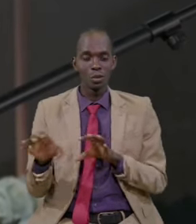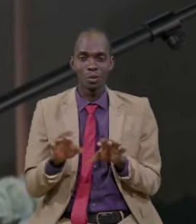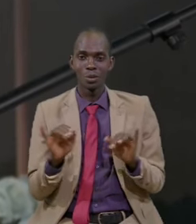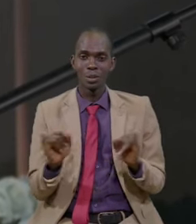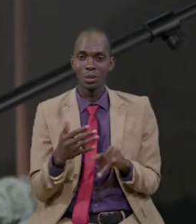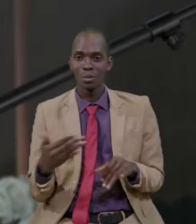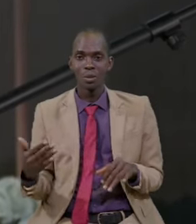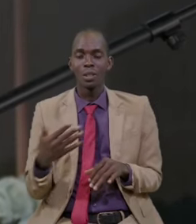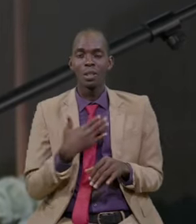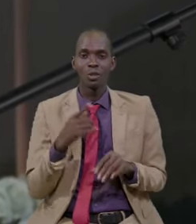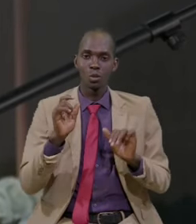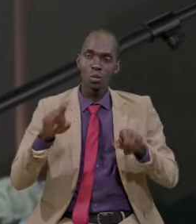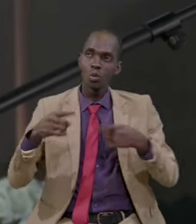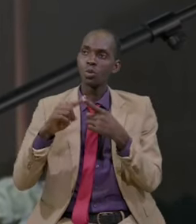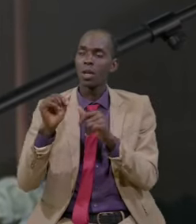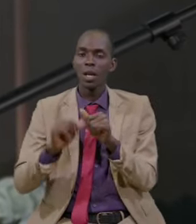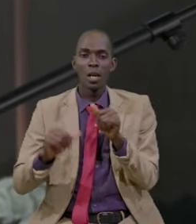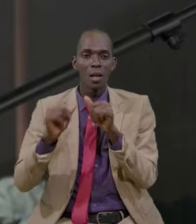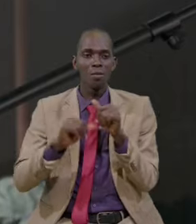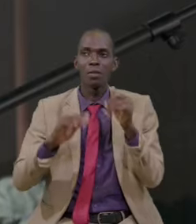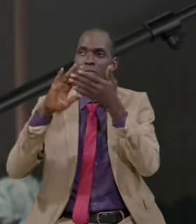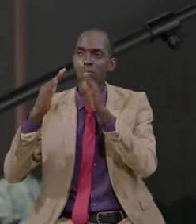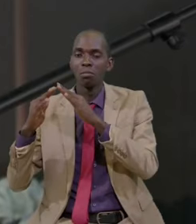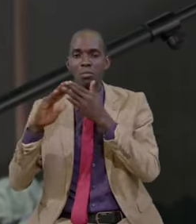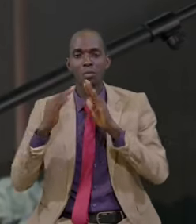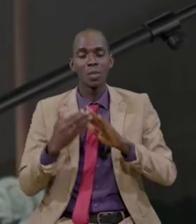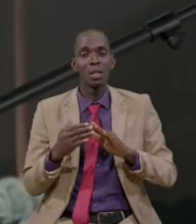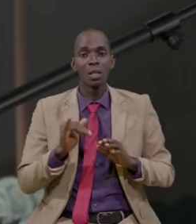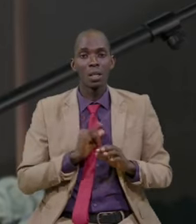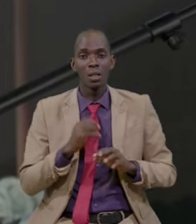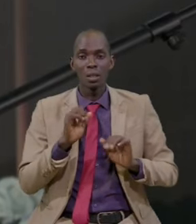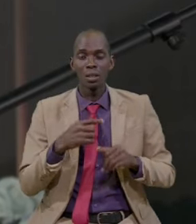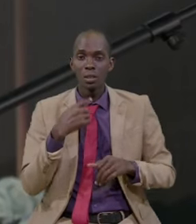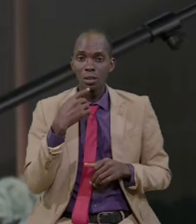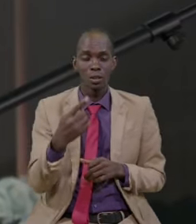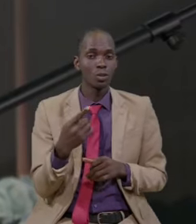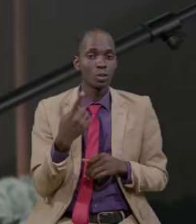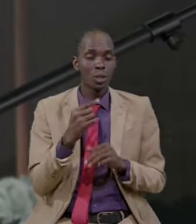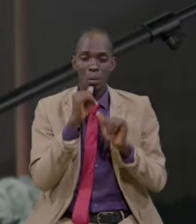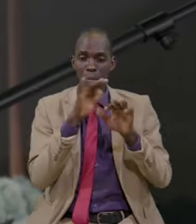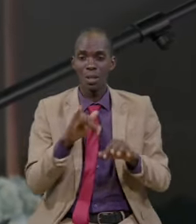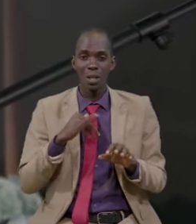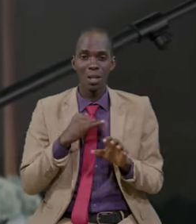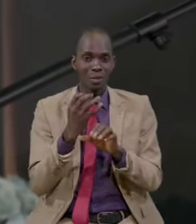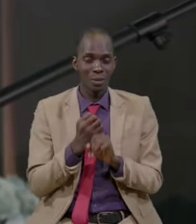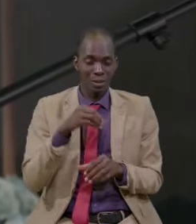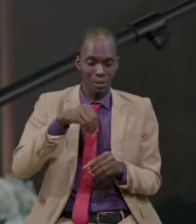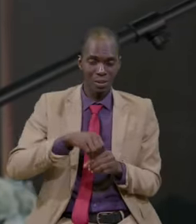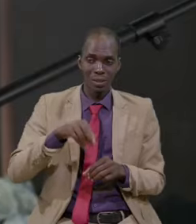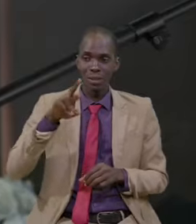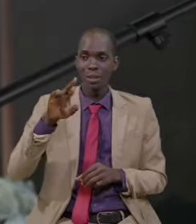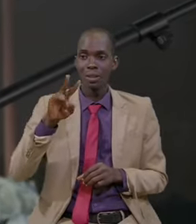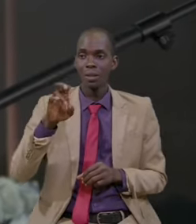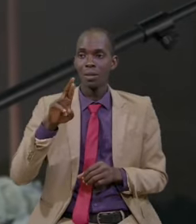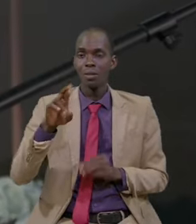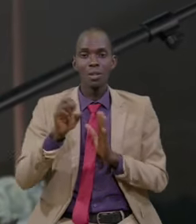dans chaque communauté, je peux vous rassurer, les lieux que j'ai visités dans l'état de Rivers, et des lieux que